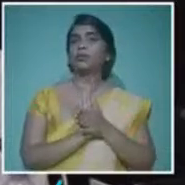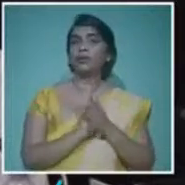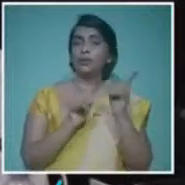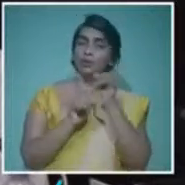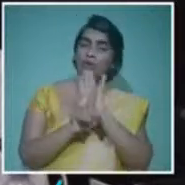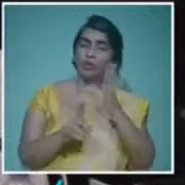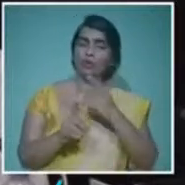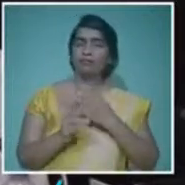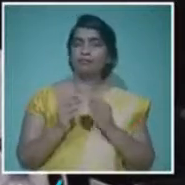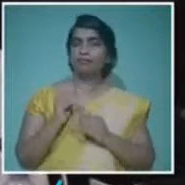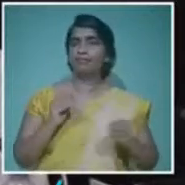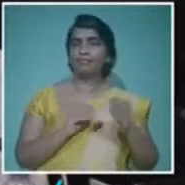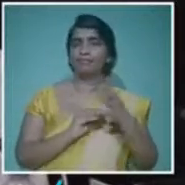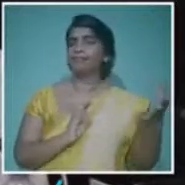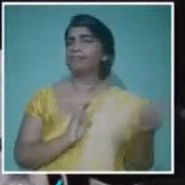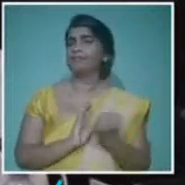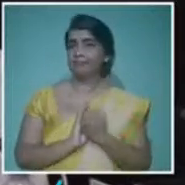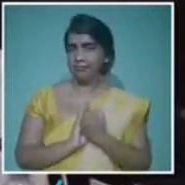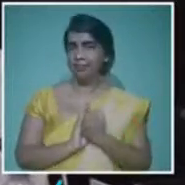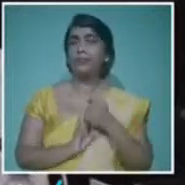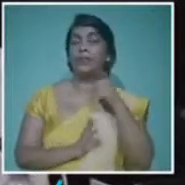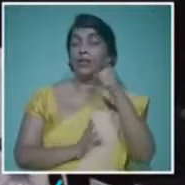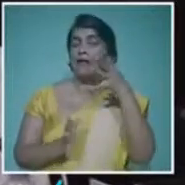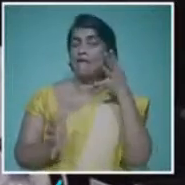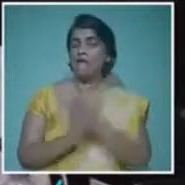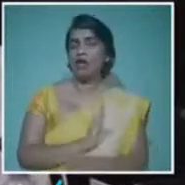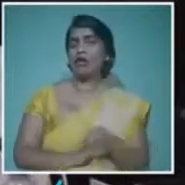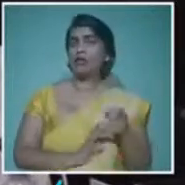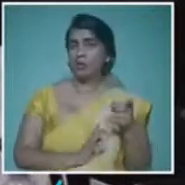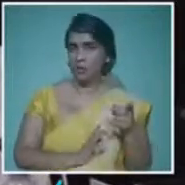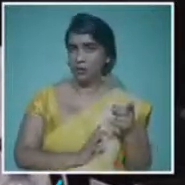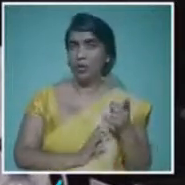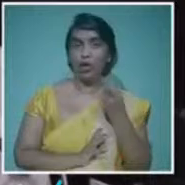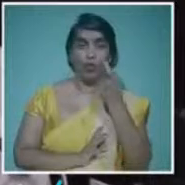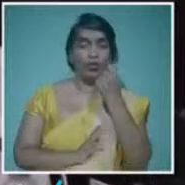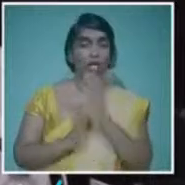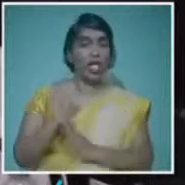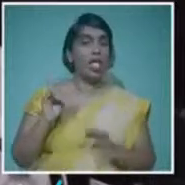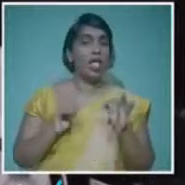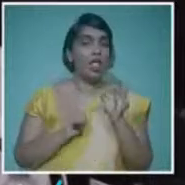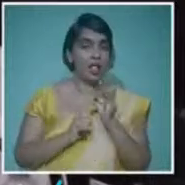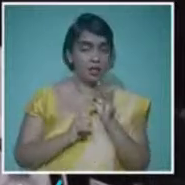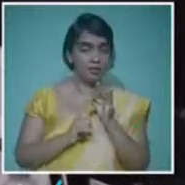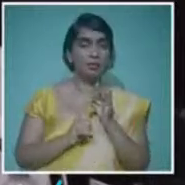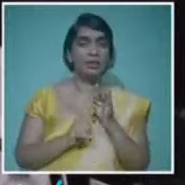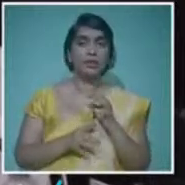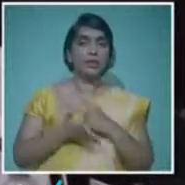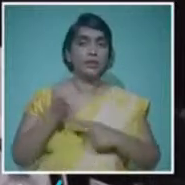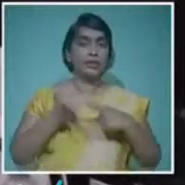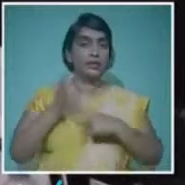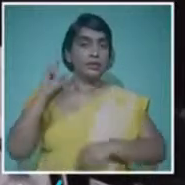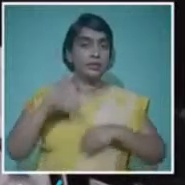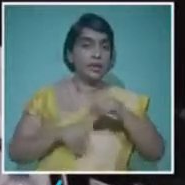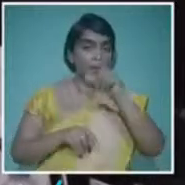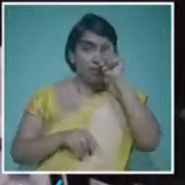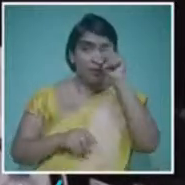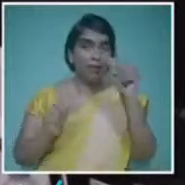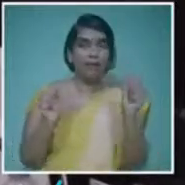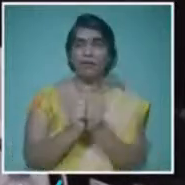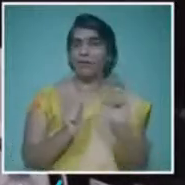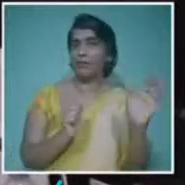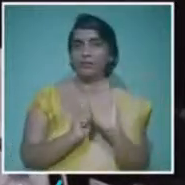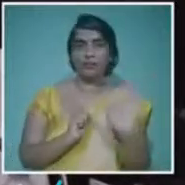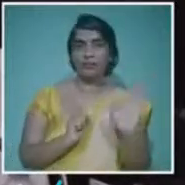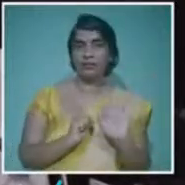හෝ වක්‍රව අරගෙන තියෙනවා. ඒක තමයි වැරදිලා තියෙන්නේ. මුදල් ඇමතිතුමා මේ ඡන්දේ බල්ල වැඩ කරන්න බෑ.